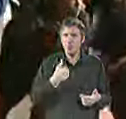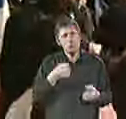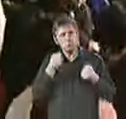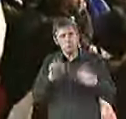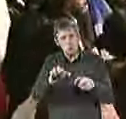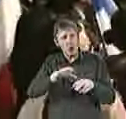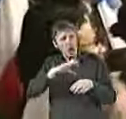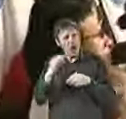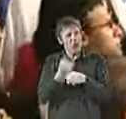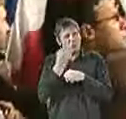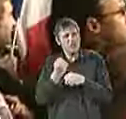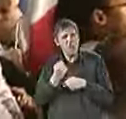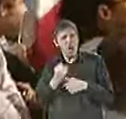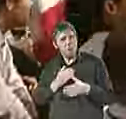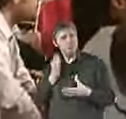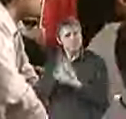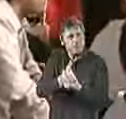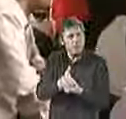de réussir.